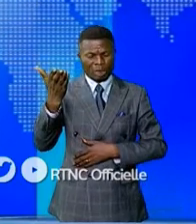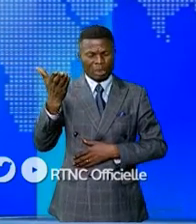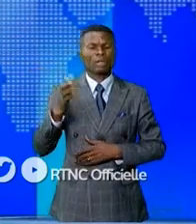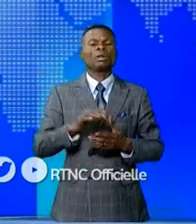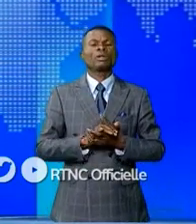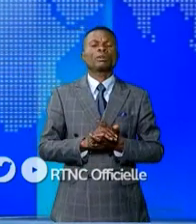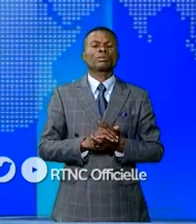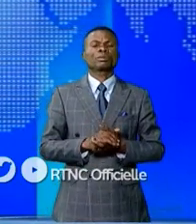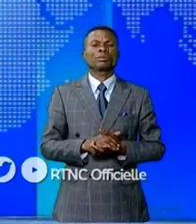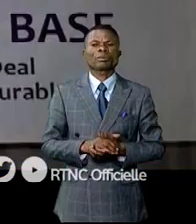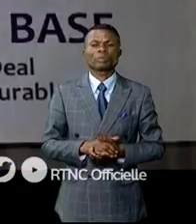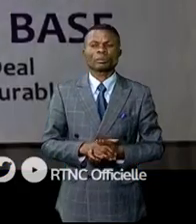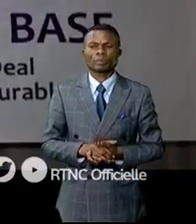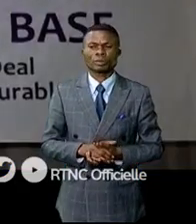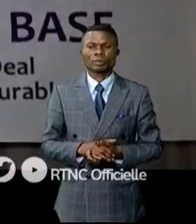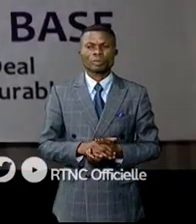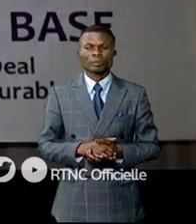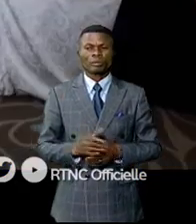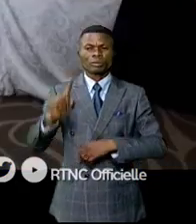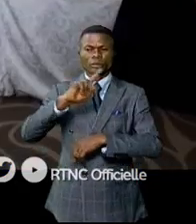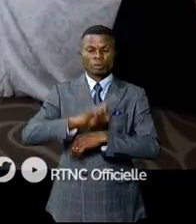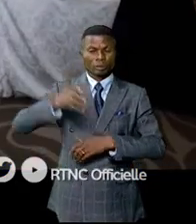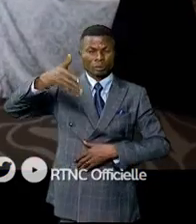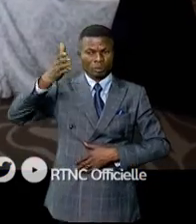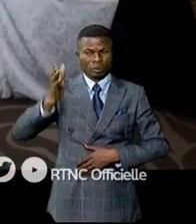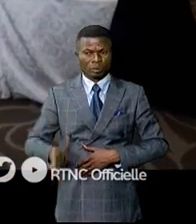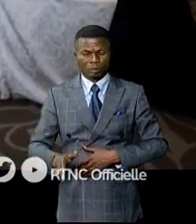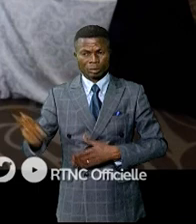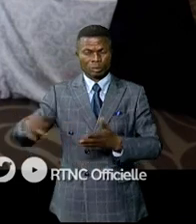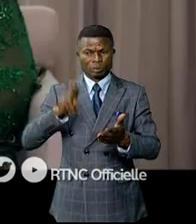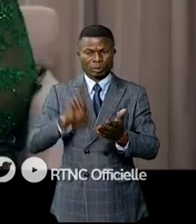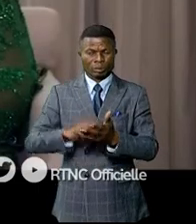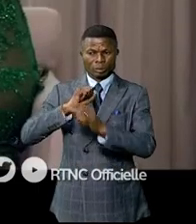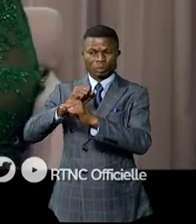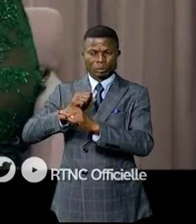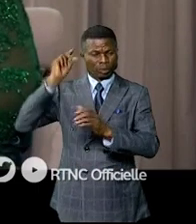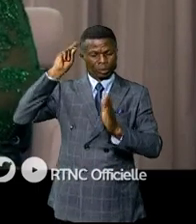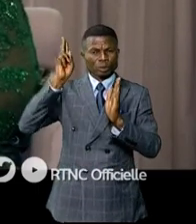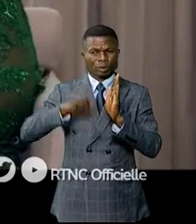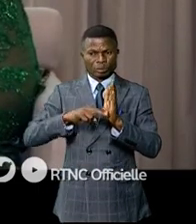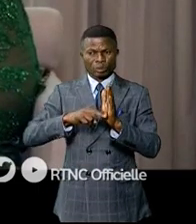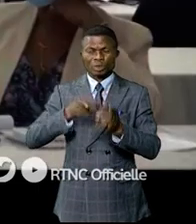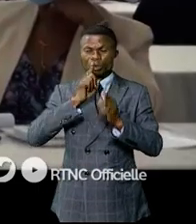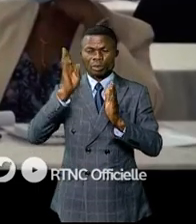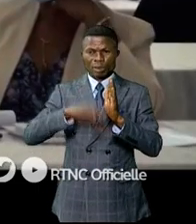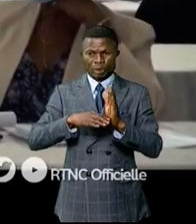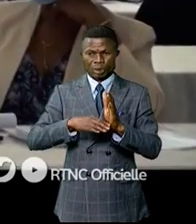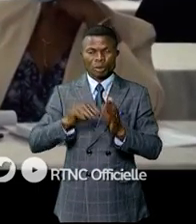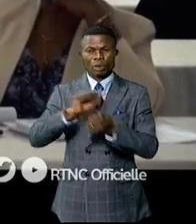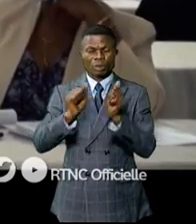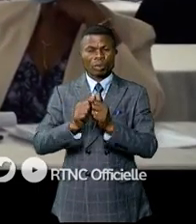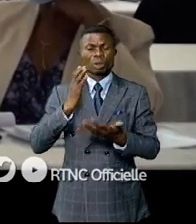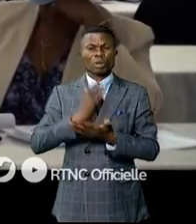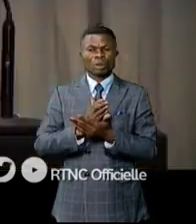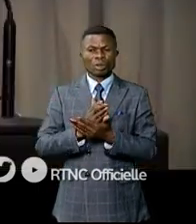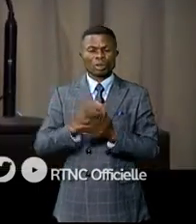Peggy Mukunda, Tony Djuma. En 4 jours, les experts de la taxe force du gouvernement, du Parlement, du secteur privé